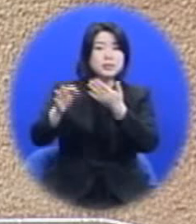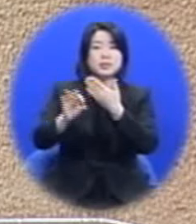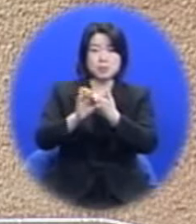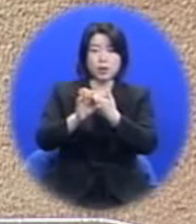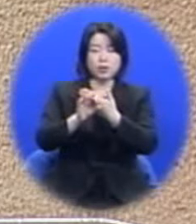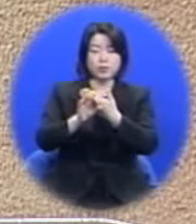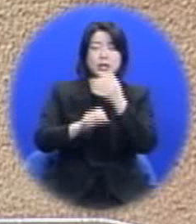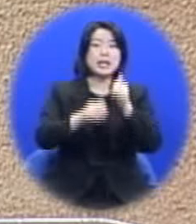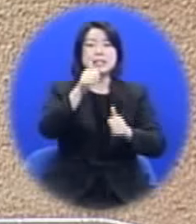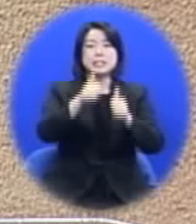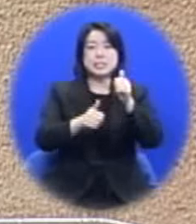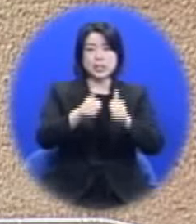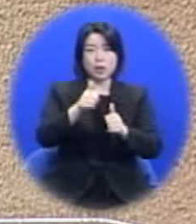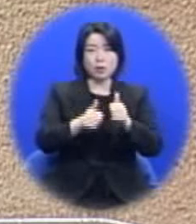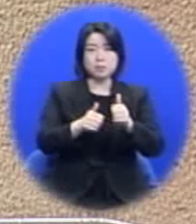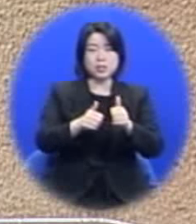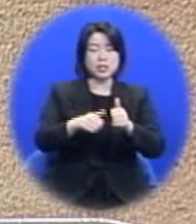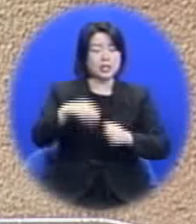시험이